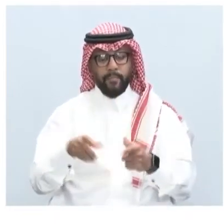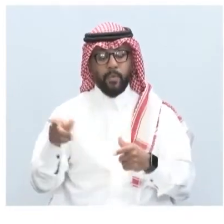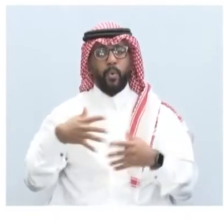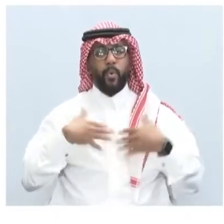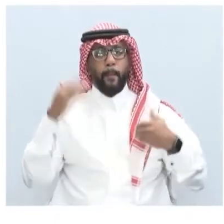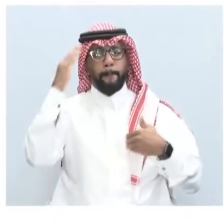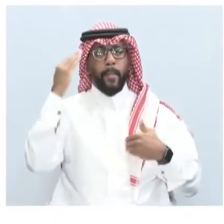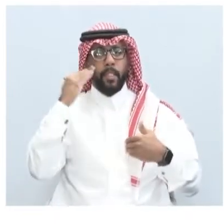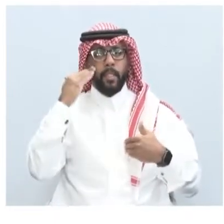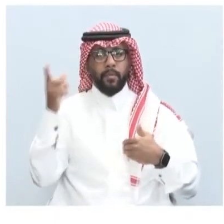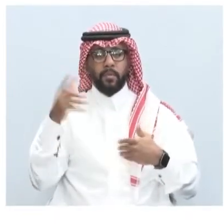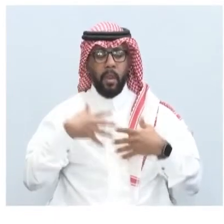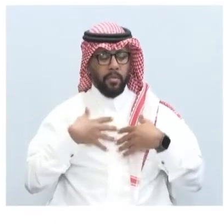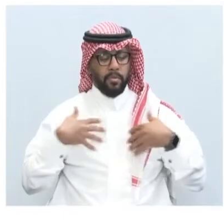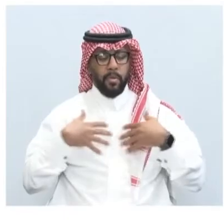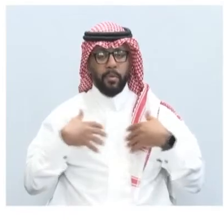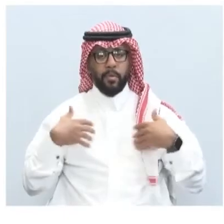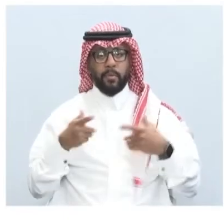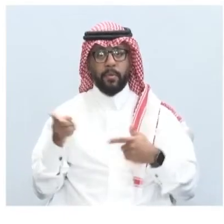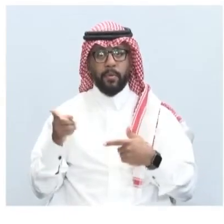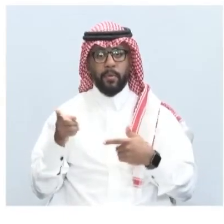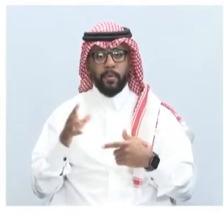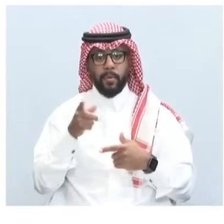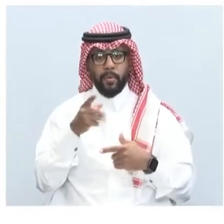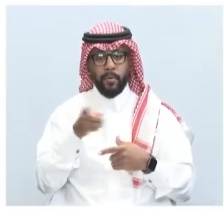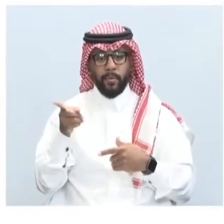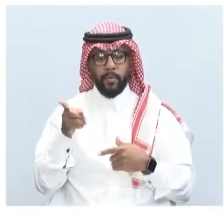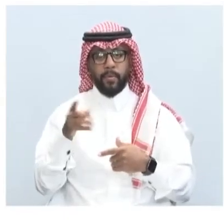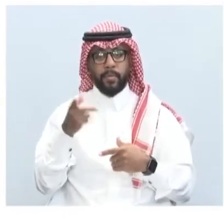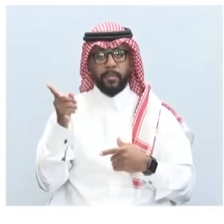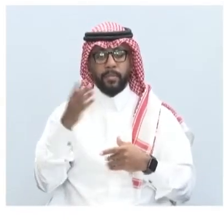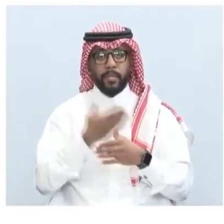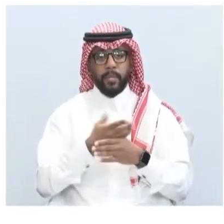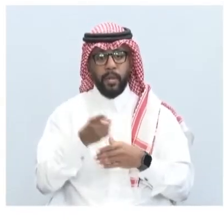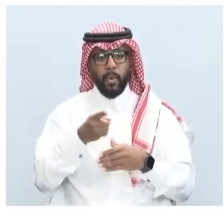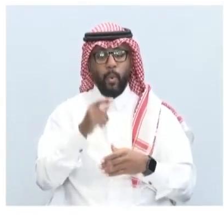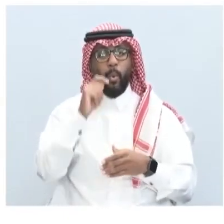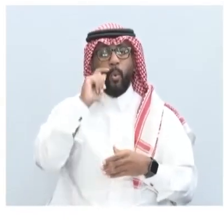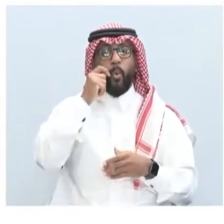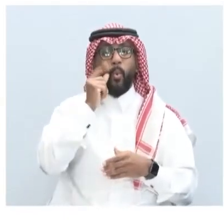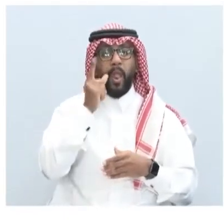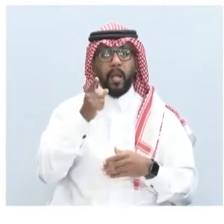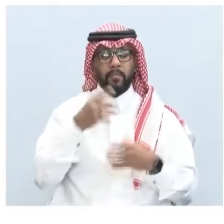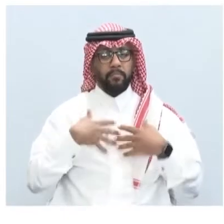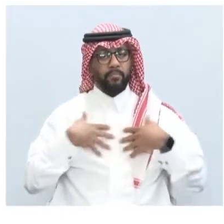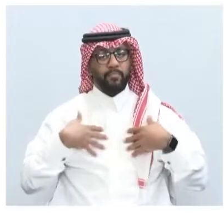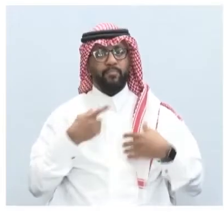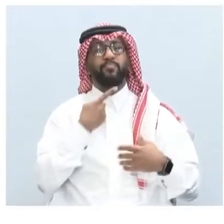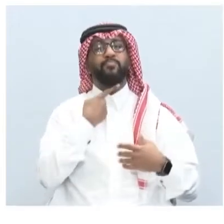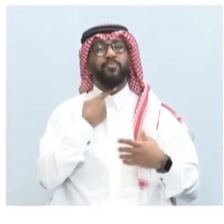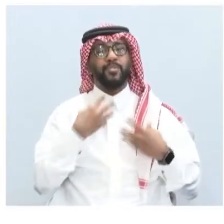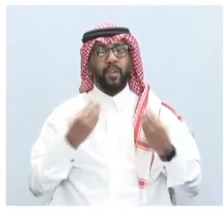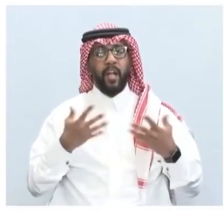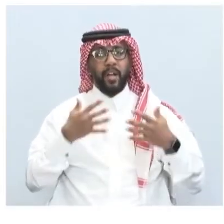عده جدا انا سنقضي لاجازه تفيد وانا ايضا اشتاق لشاطئ